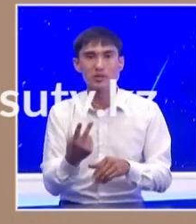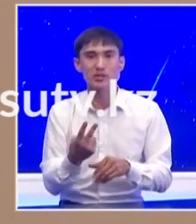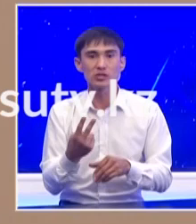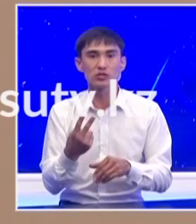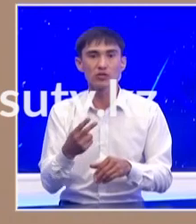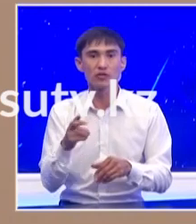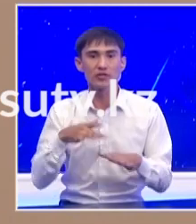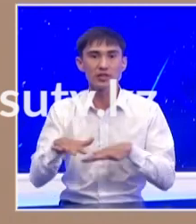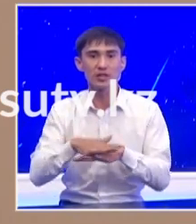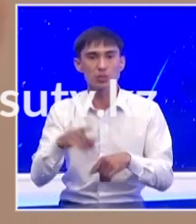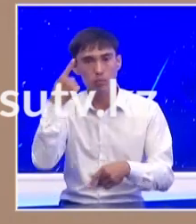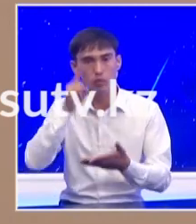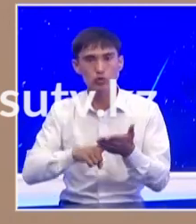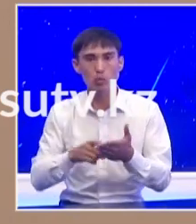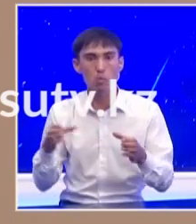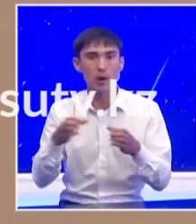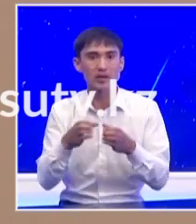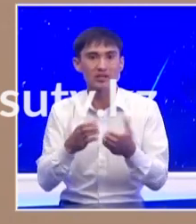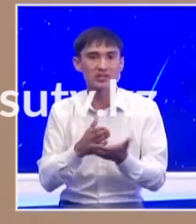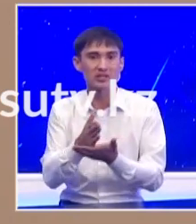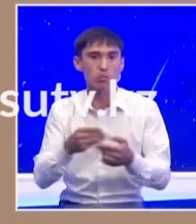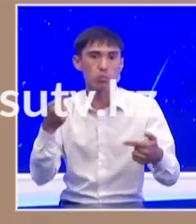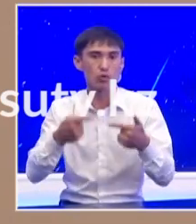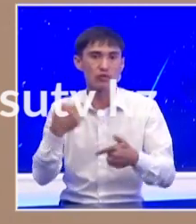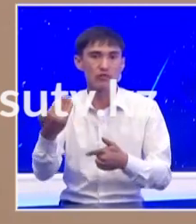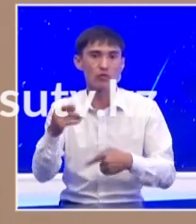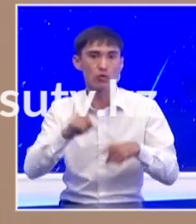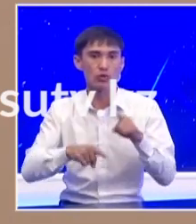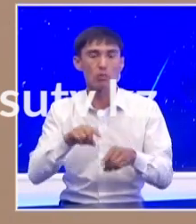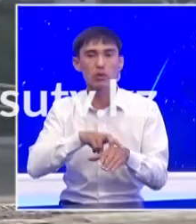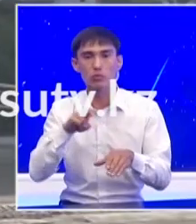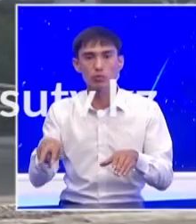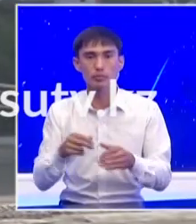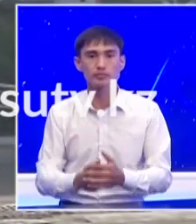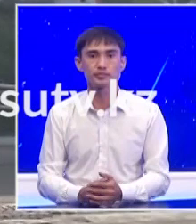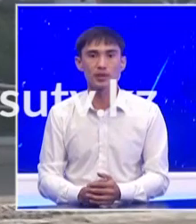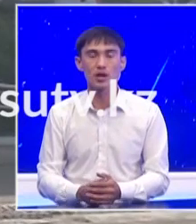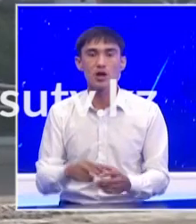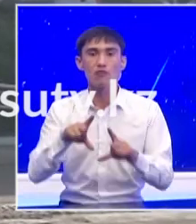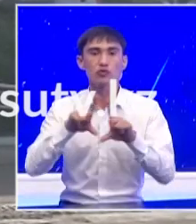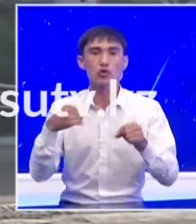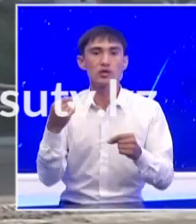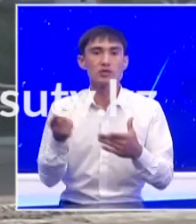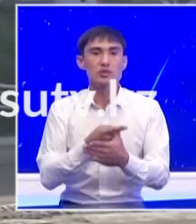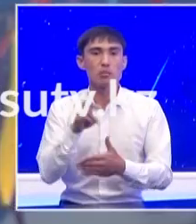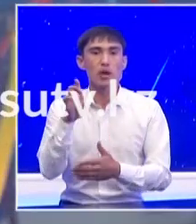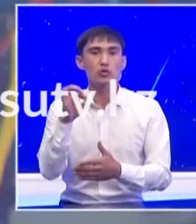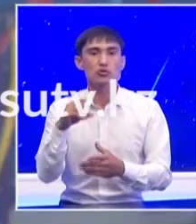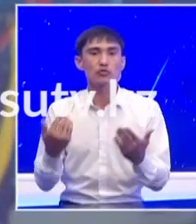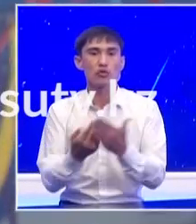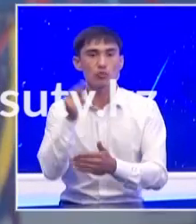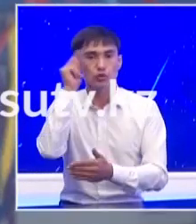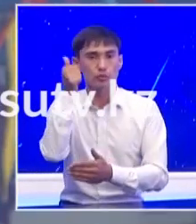понял, что партийная система действует против его родины. Потому он и покинул ее. В школе имени Байтурсунова в новом учебном